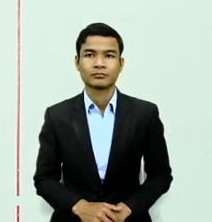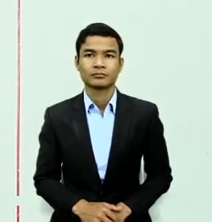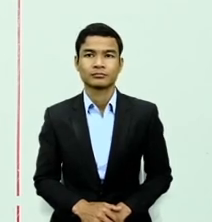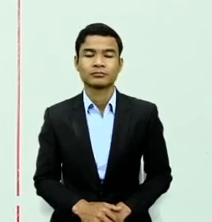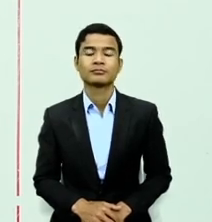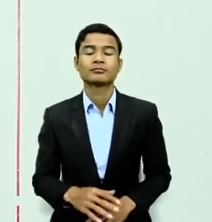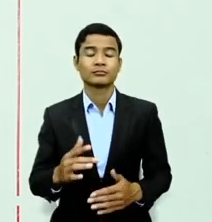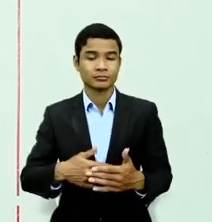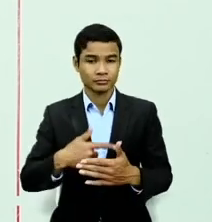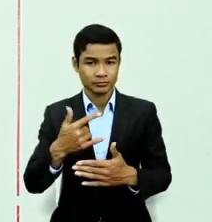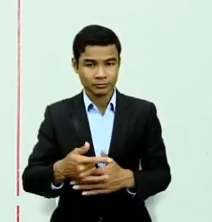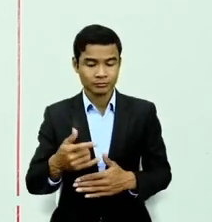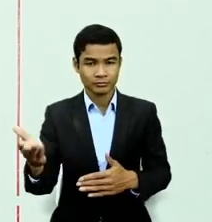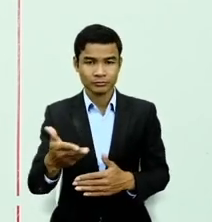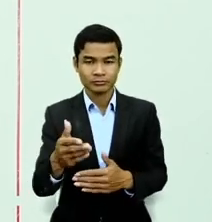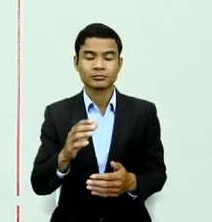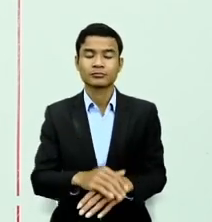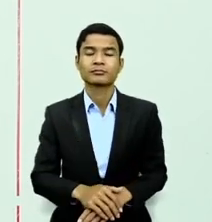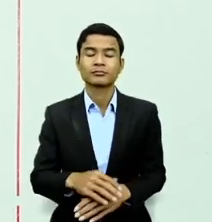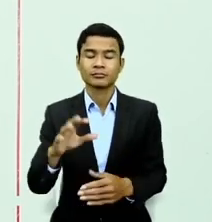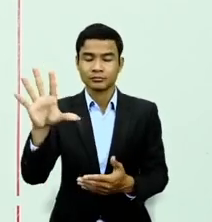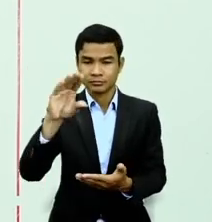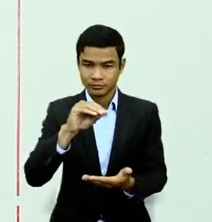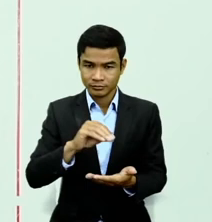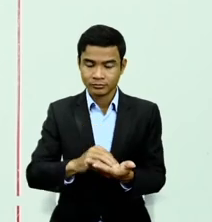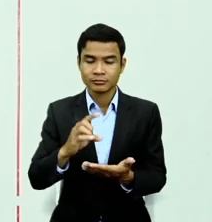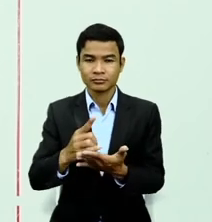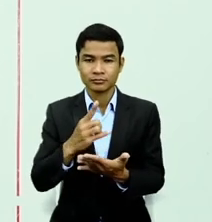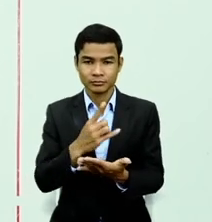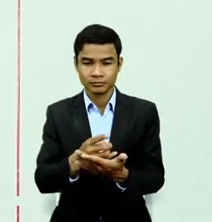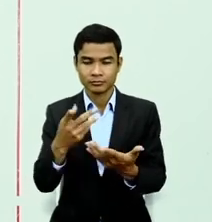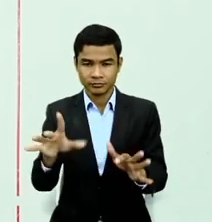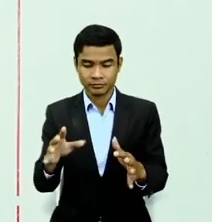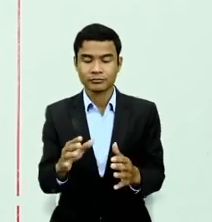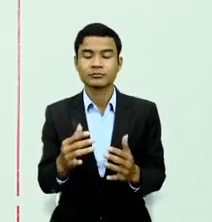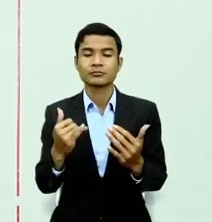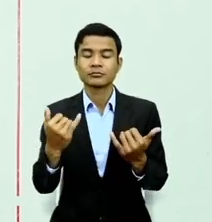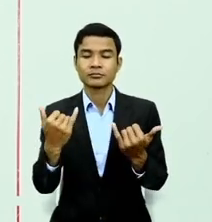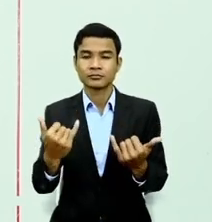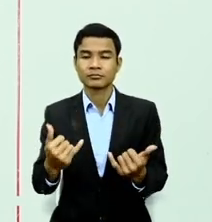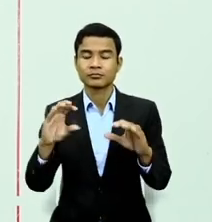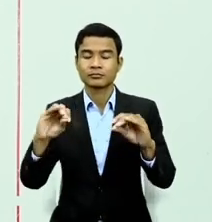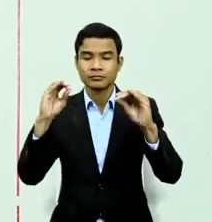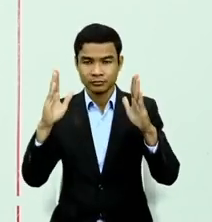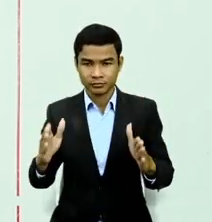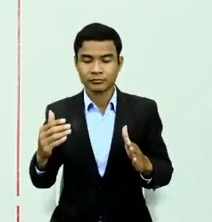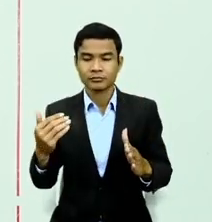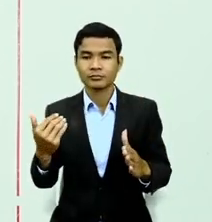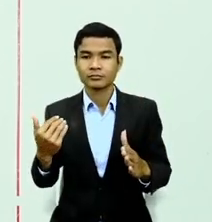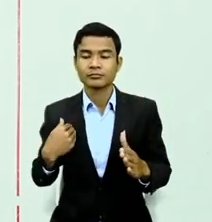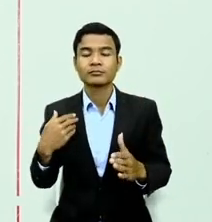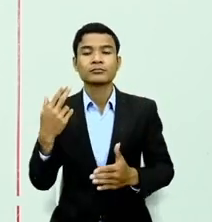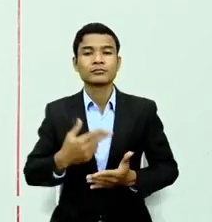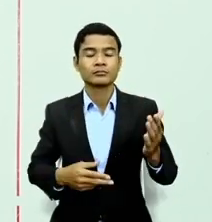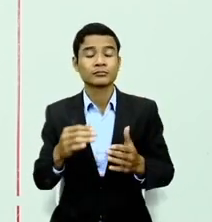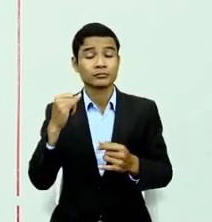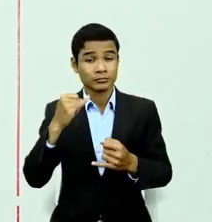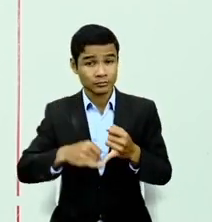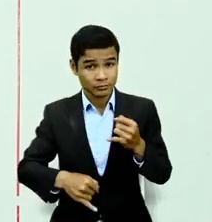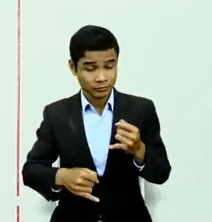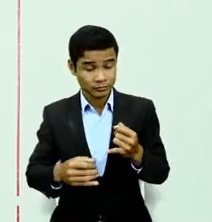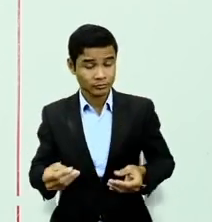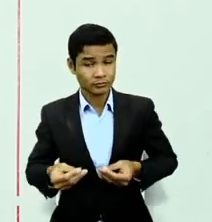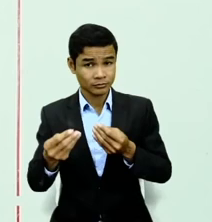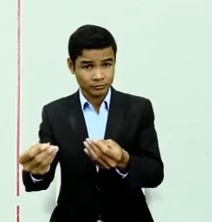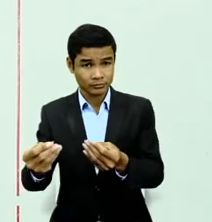chạp bắn tập đi côn côn cọt cái cọt mè riền hói nẹt cru tai tên miền là vậy chà chung từ